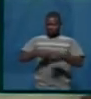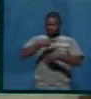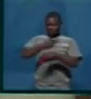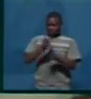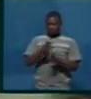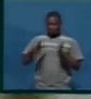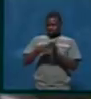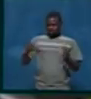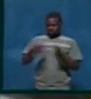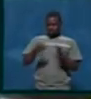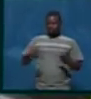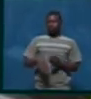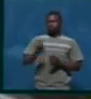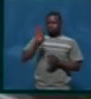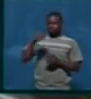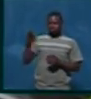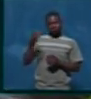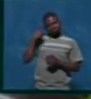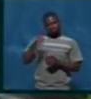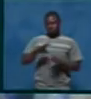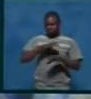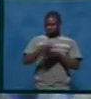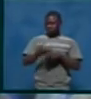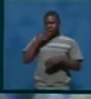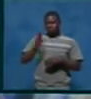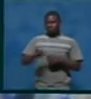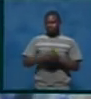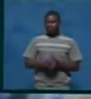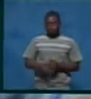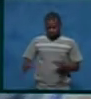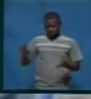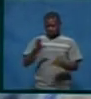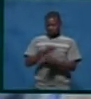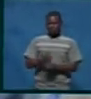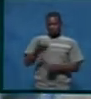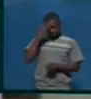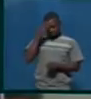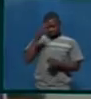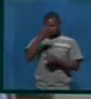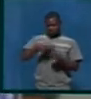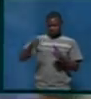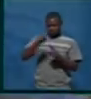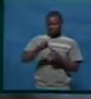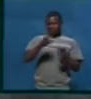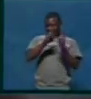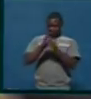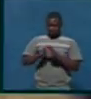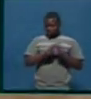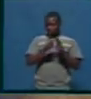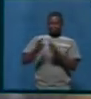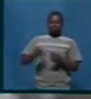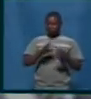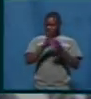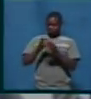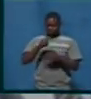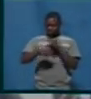cause de la mauvaise campagne. Ayant pris connaissance de la situation, l'Union nationale des sociétés coopératives des producteurs de coton du